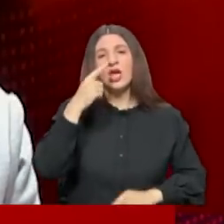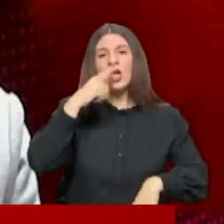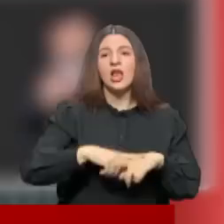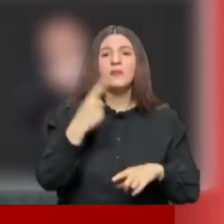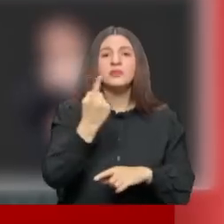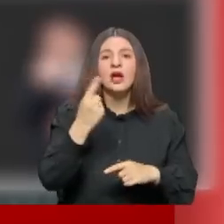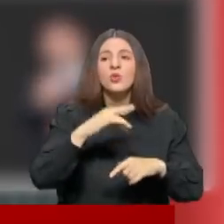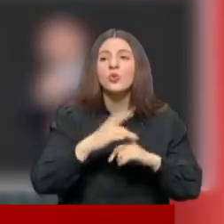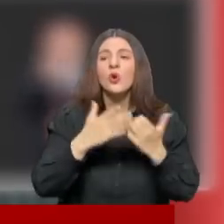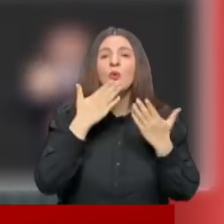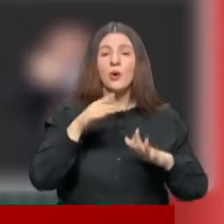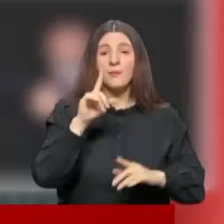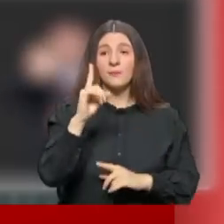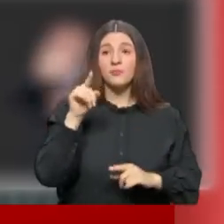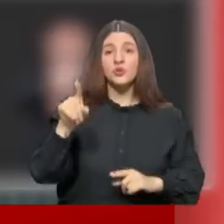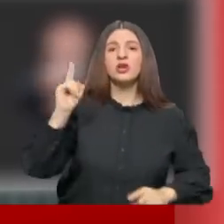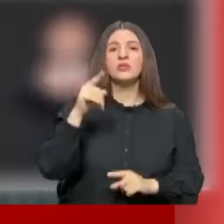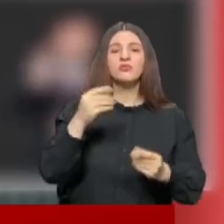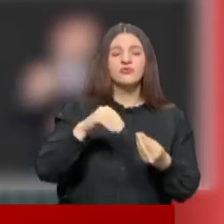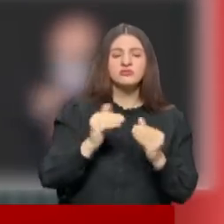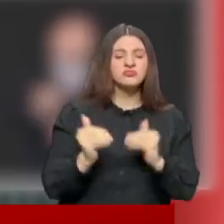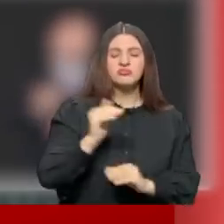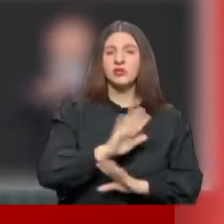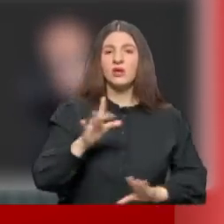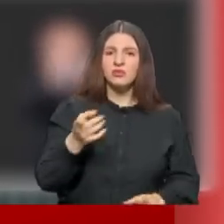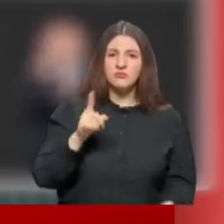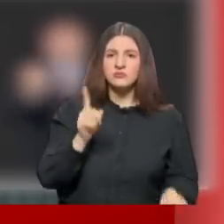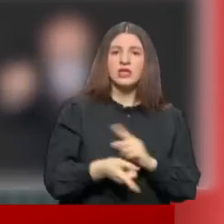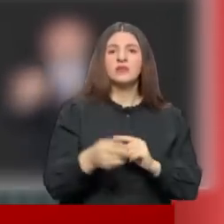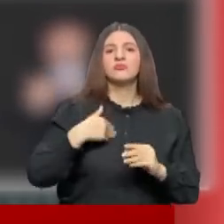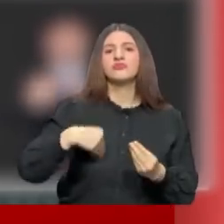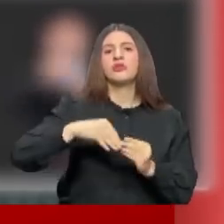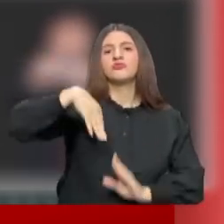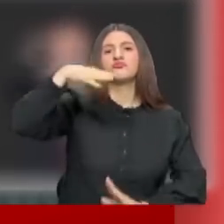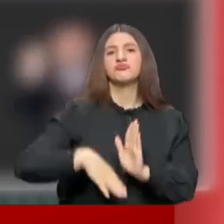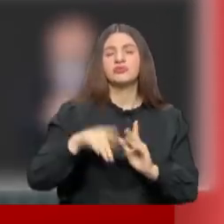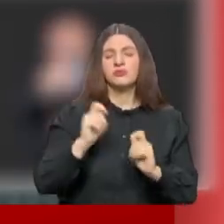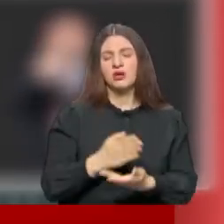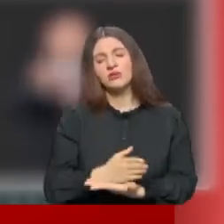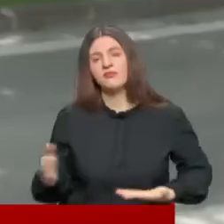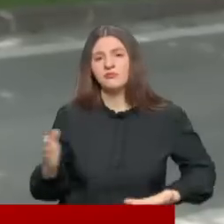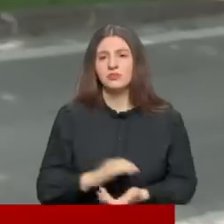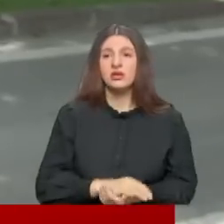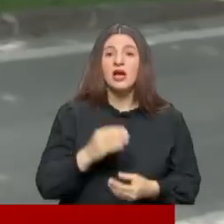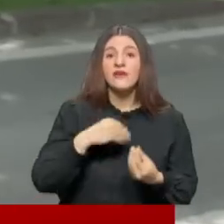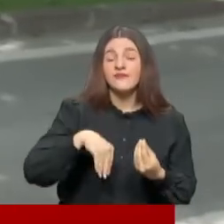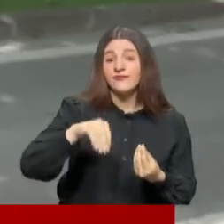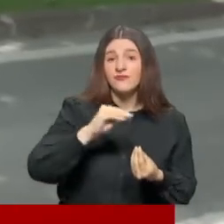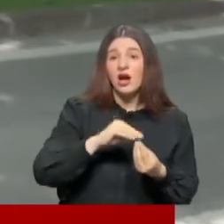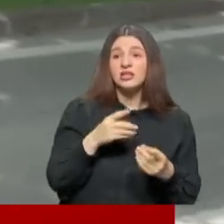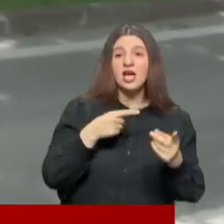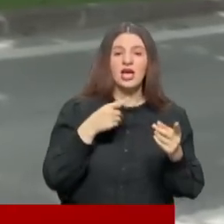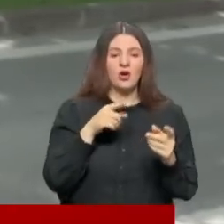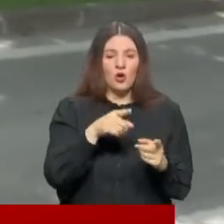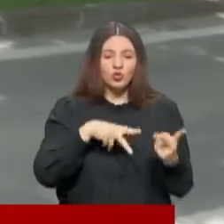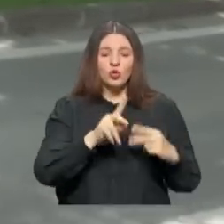tane ülke yok. Bu iktidar faizi artırmayacaktır. Tam aksine biz faizi düşürmeye devam edeceğiz. Faizi